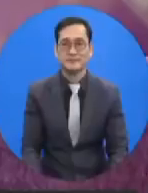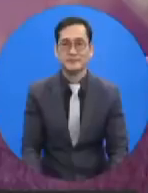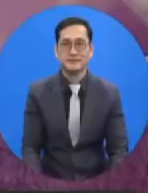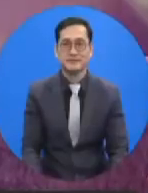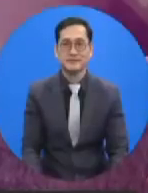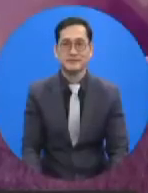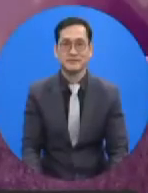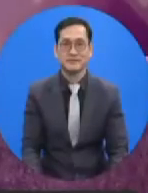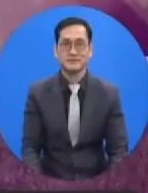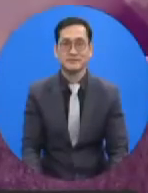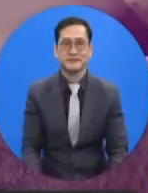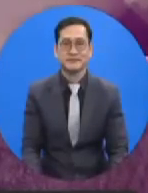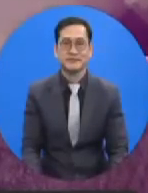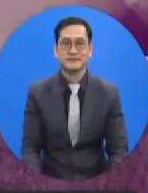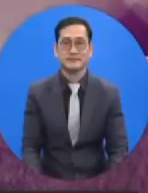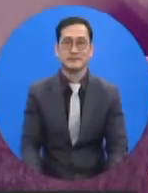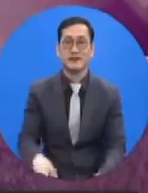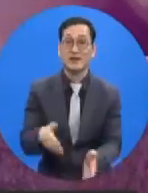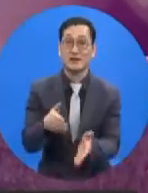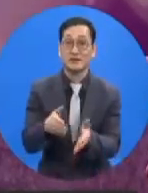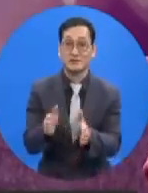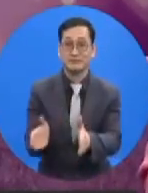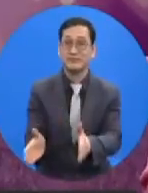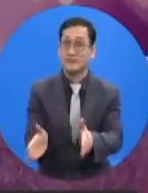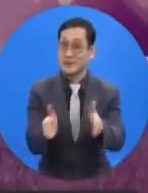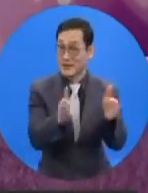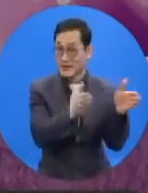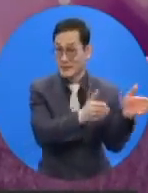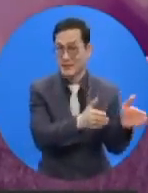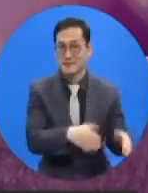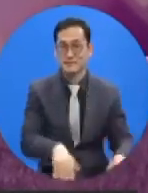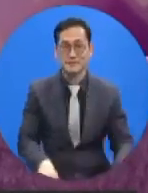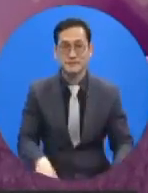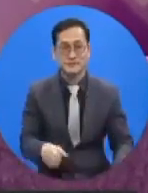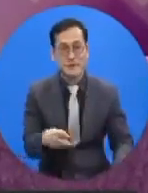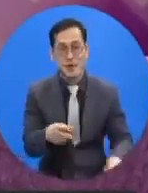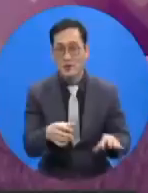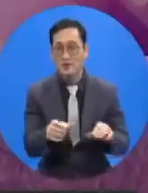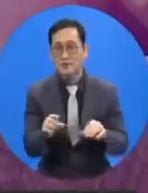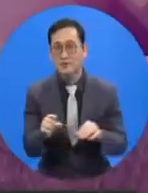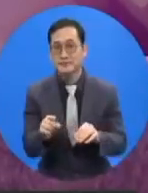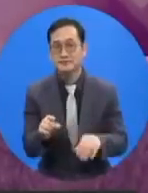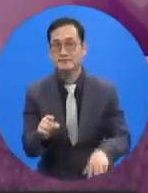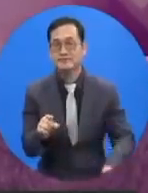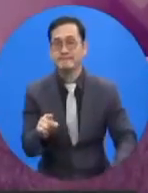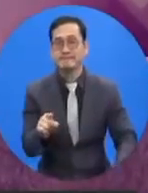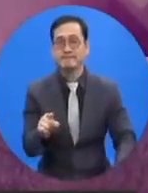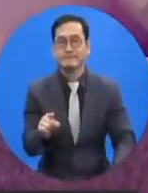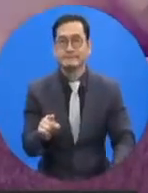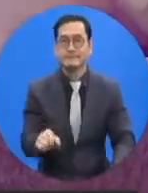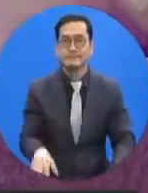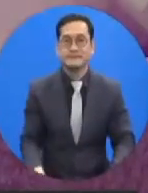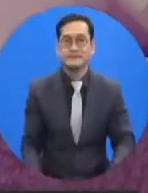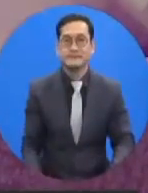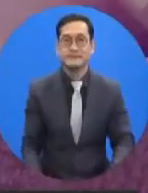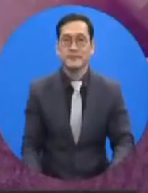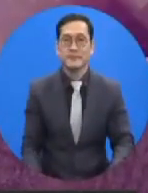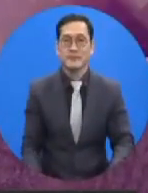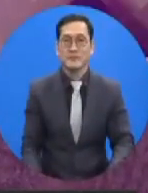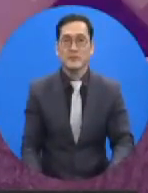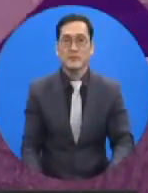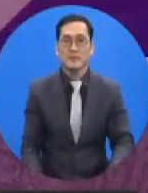텐데 또 다른 뉴스들이 많기 때문에 연관된 뉴스예요. 그런가 하면 이게 뭐 대척점이라고까지는 할 수 없는데 정반대의